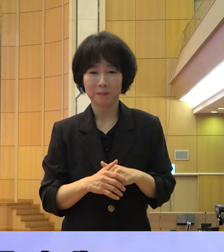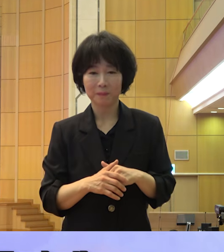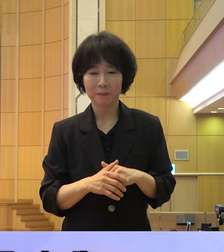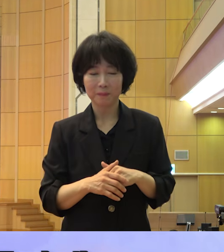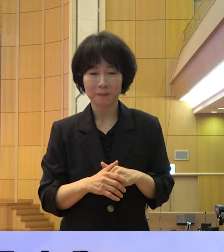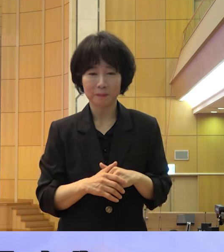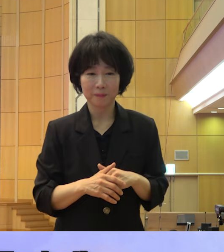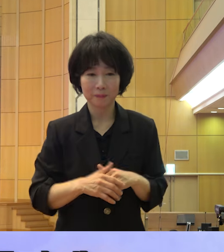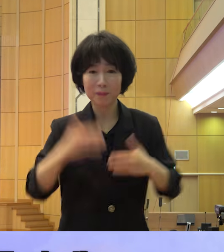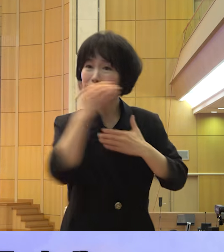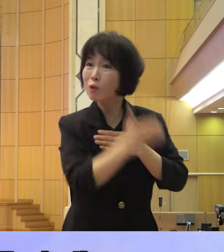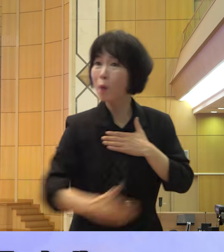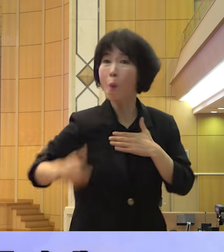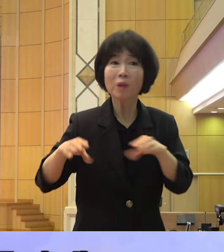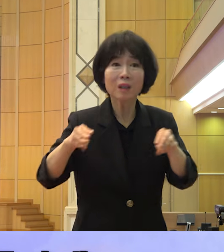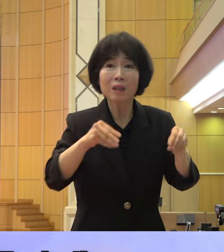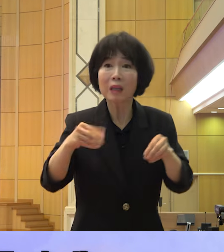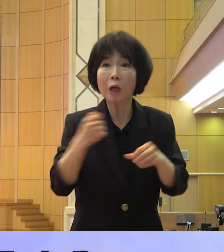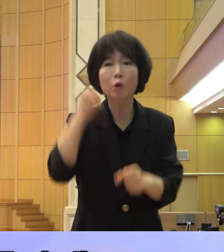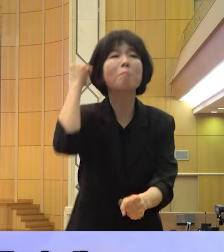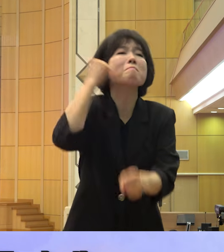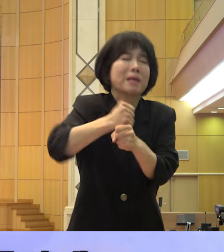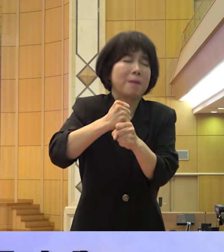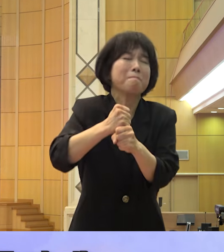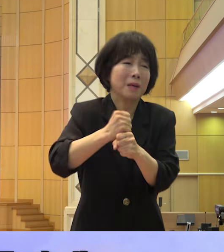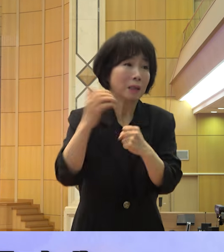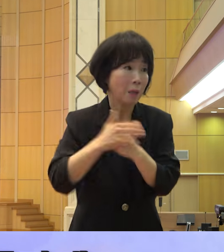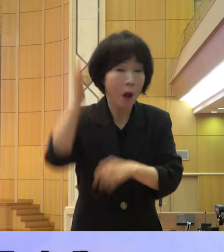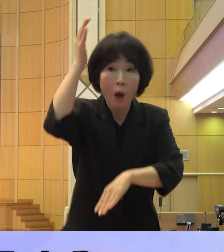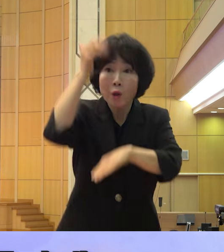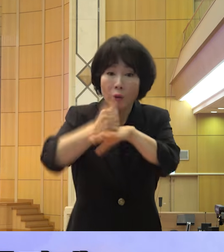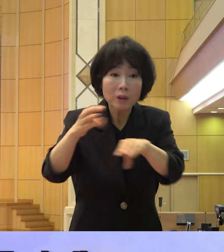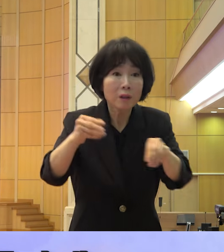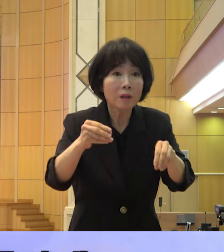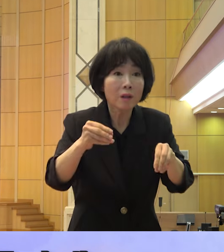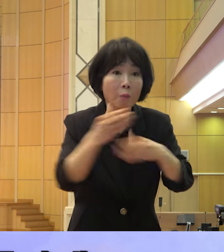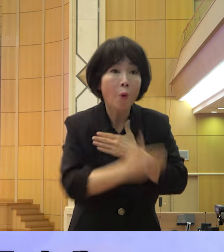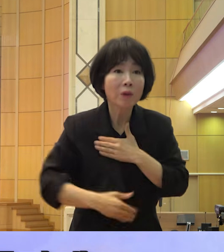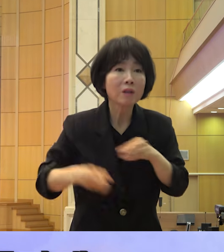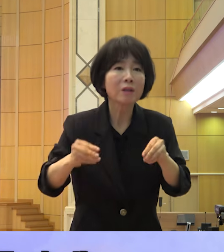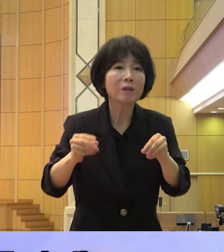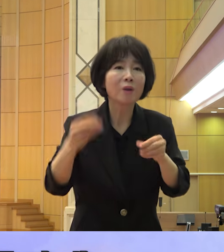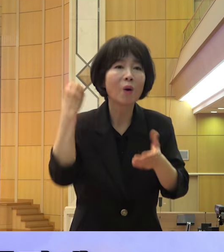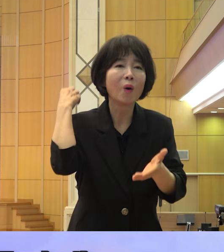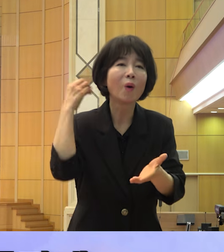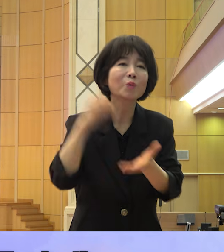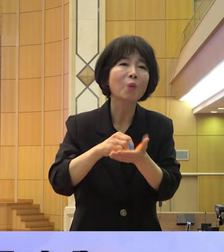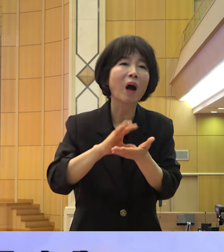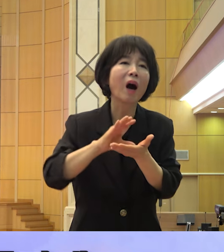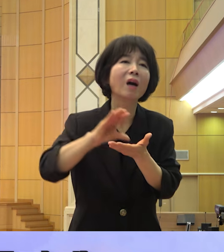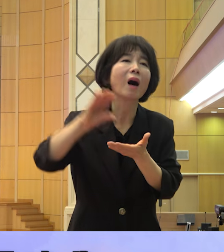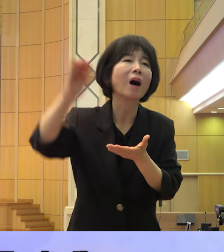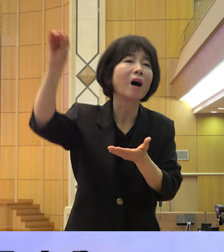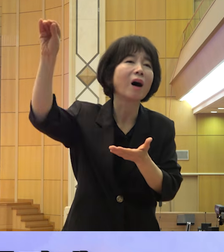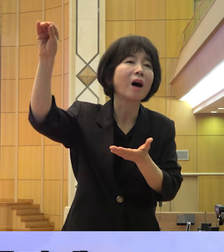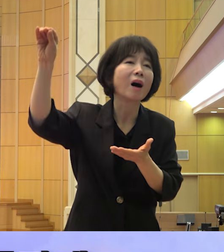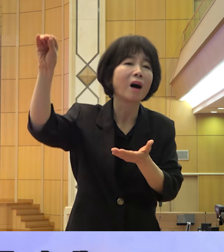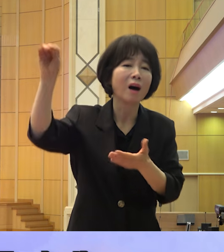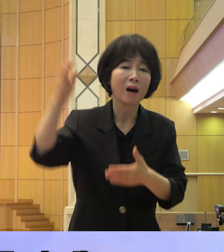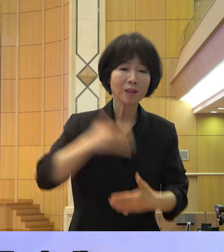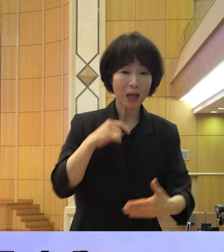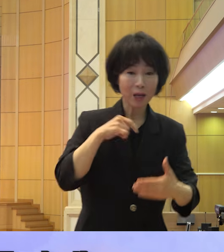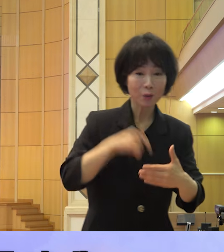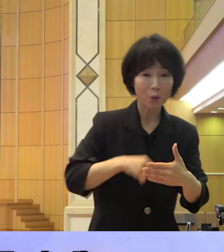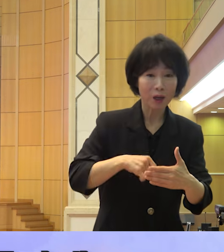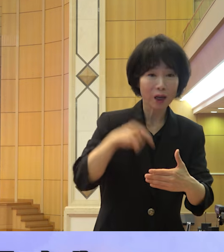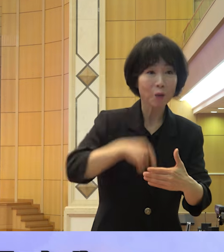우리 육체는 흙으로 만들었기 때문에 죽고 나니까 결국은 흙은 한 줌의 흙으로 왔다 한 줌의 흙으로 돌아가고, 내 속에 하나님